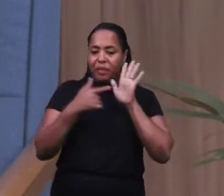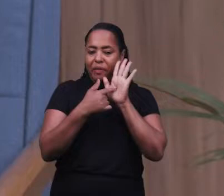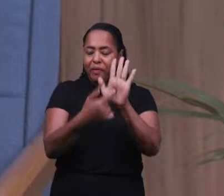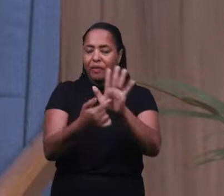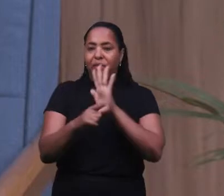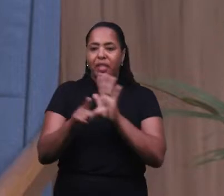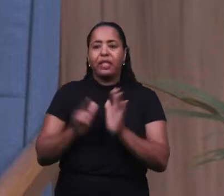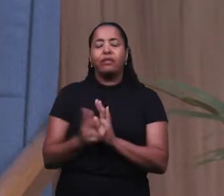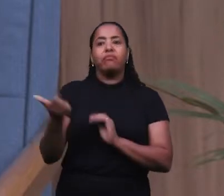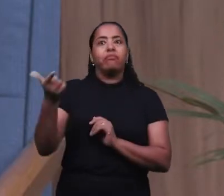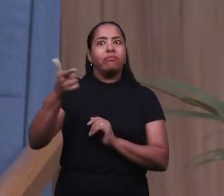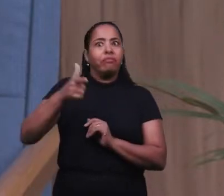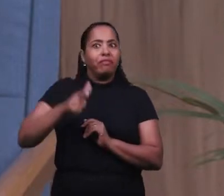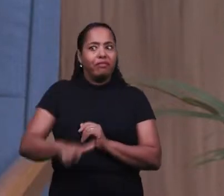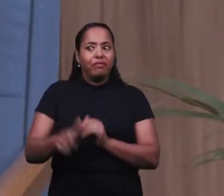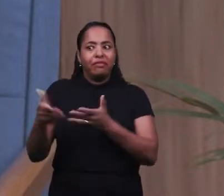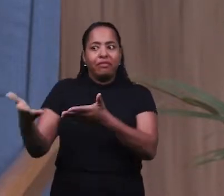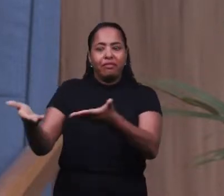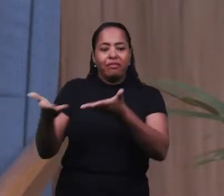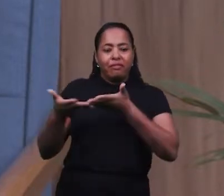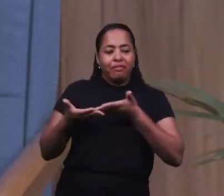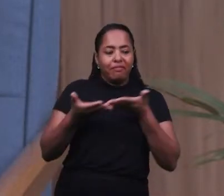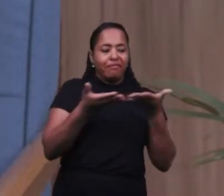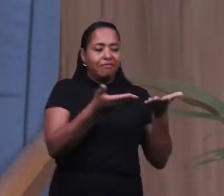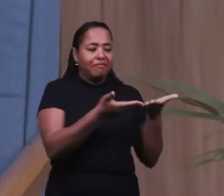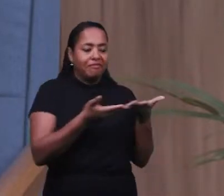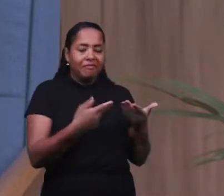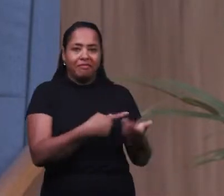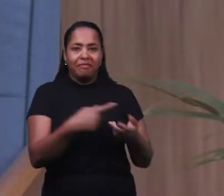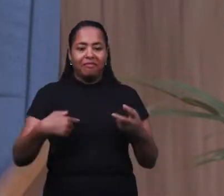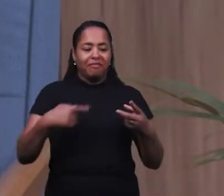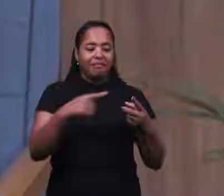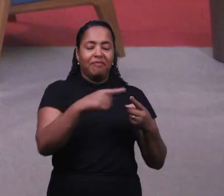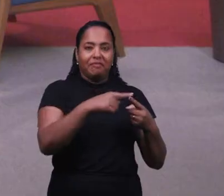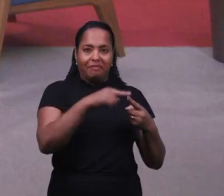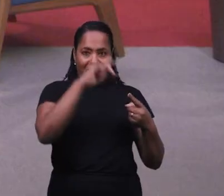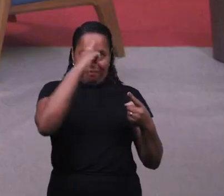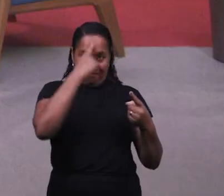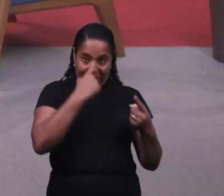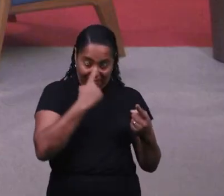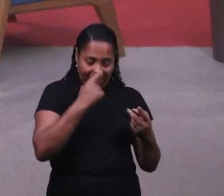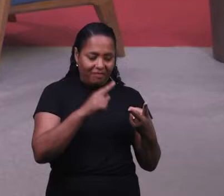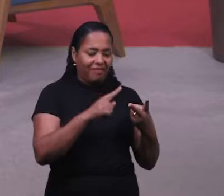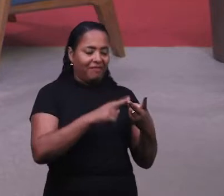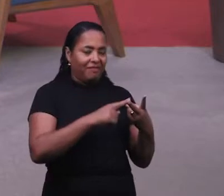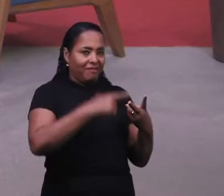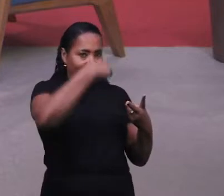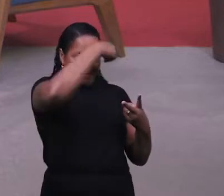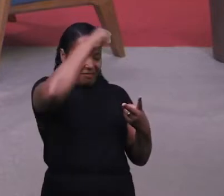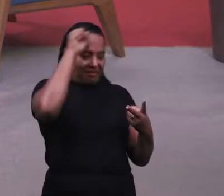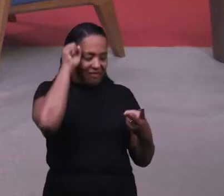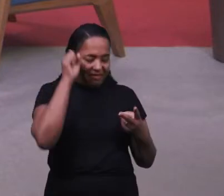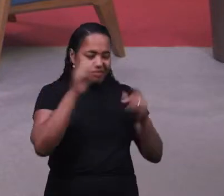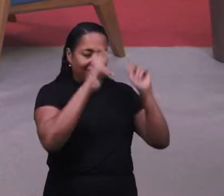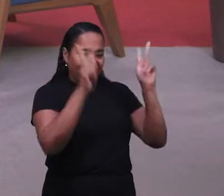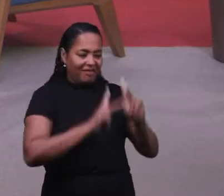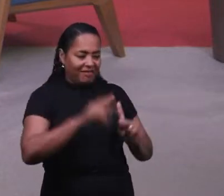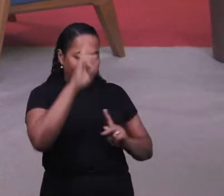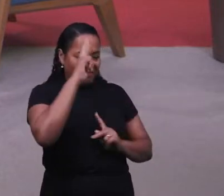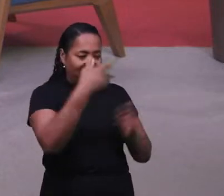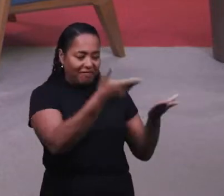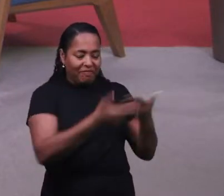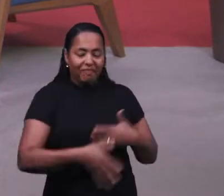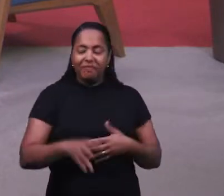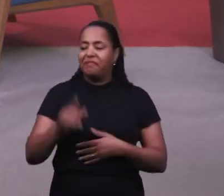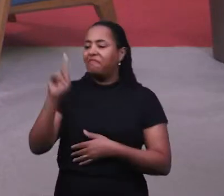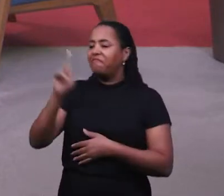on parle un peu sur certaines de ces thématiques qui ont été abordées. Et encore une fois, je reçois pour traiter des sujets ici le pasteur Daniel Moré et Serge